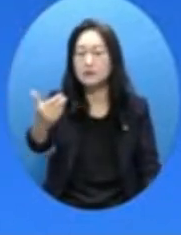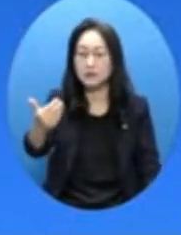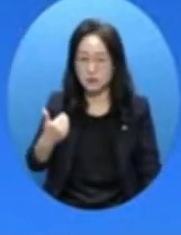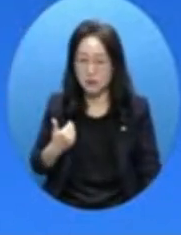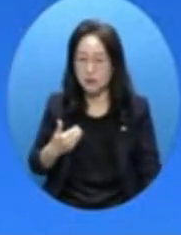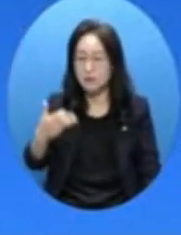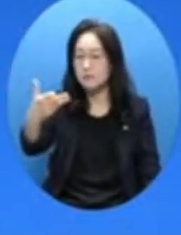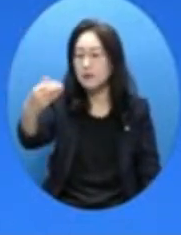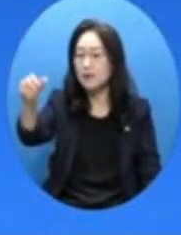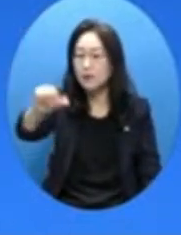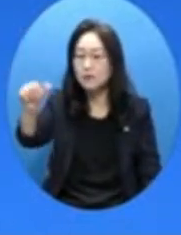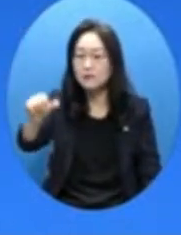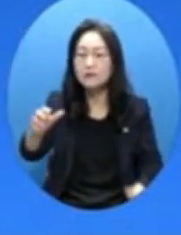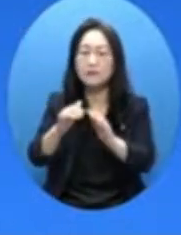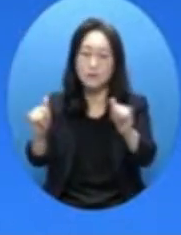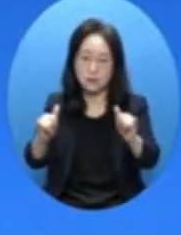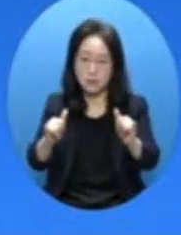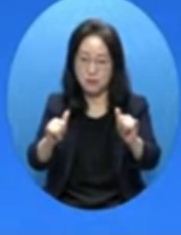18만 5천 명이라고 하면